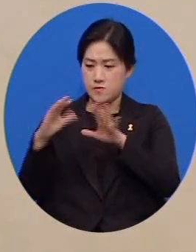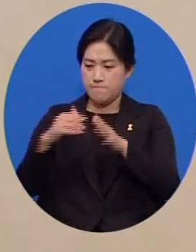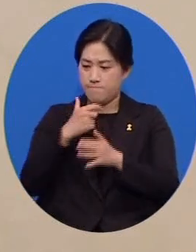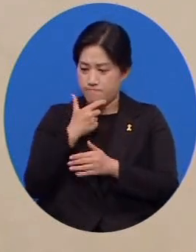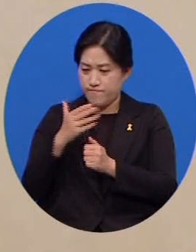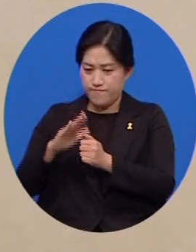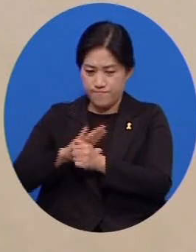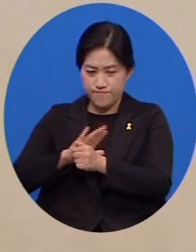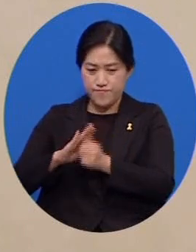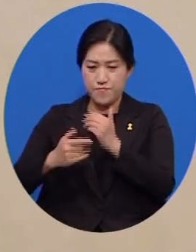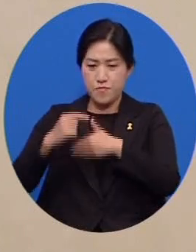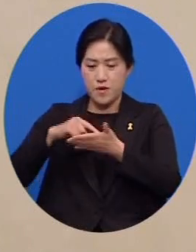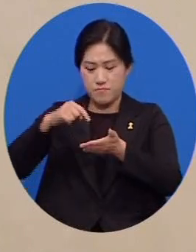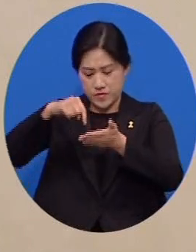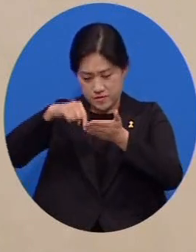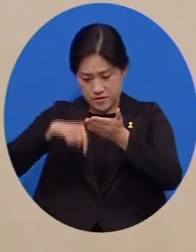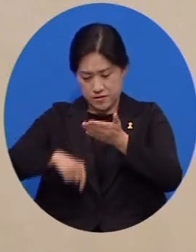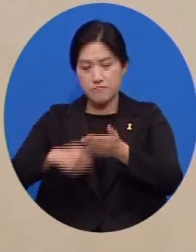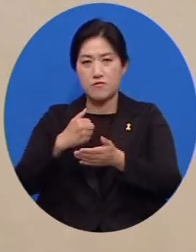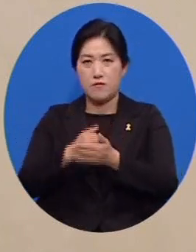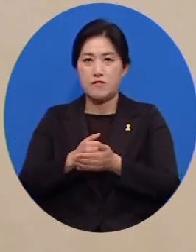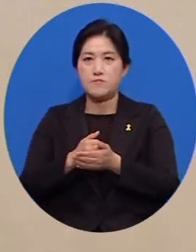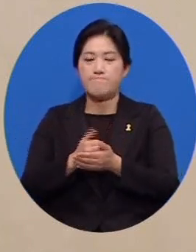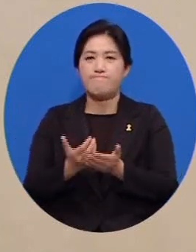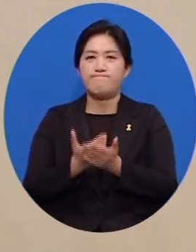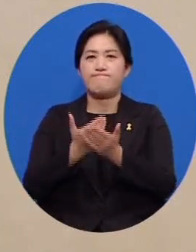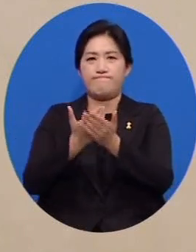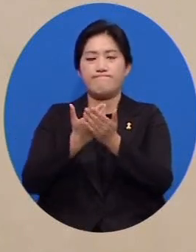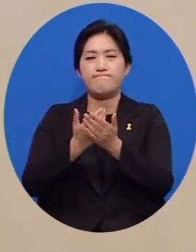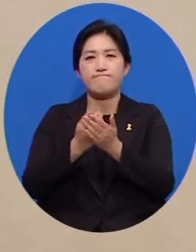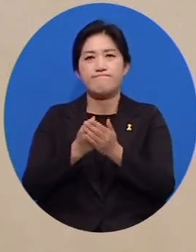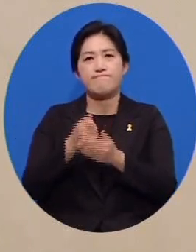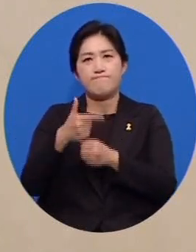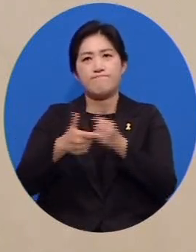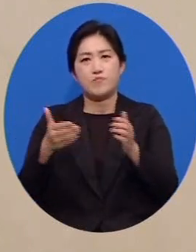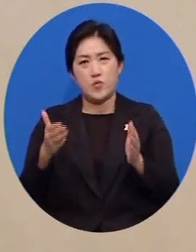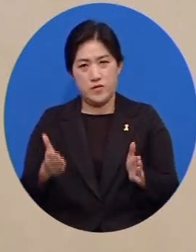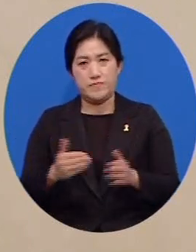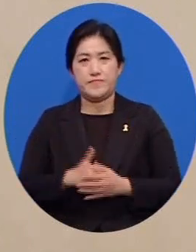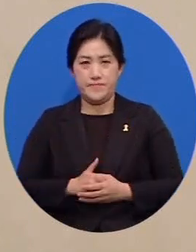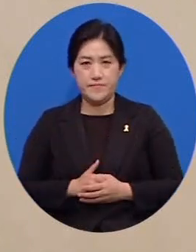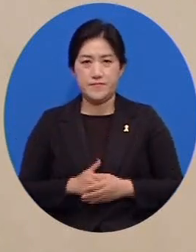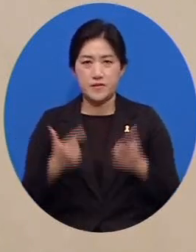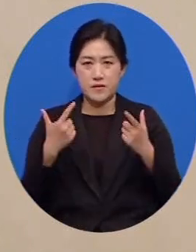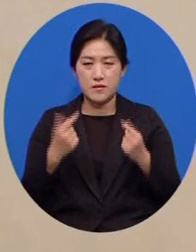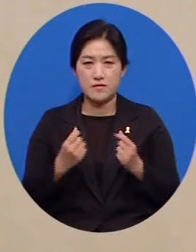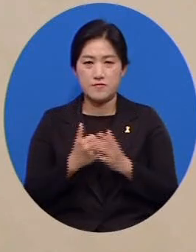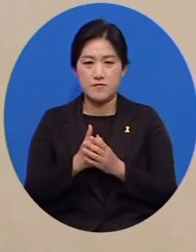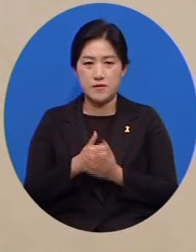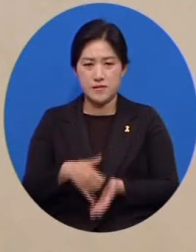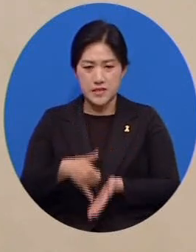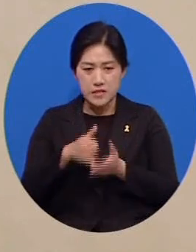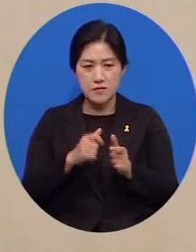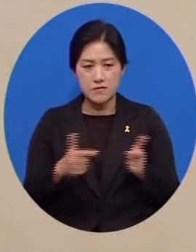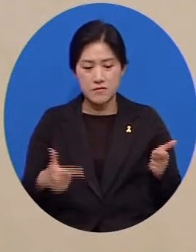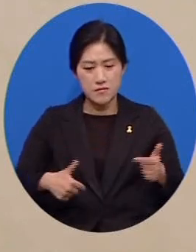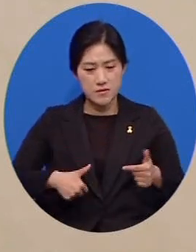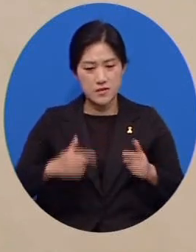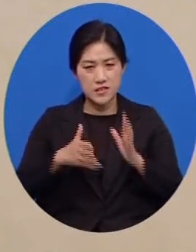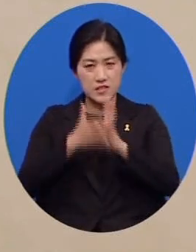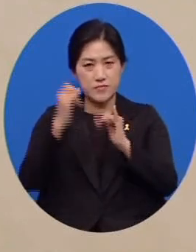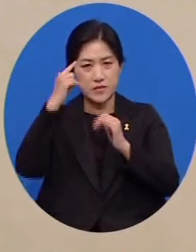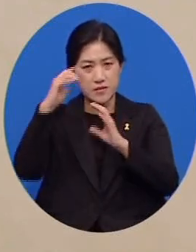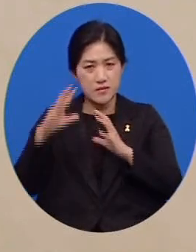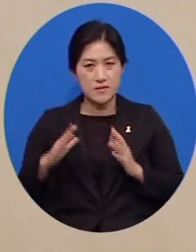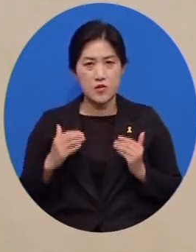배려하는 마음이 더 깊어진 시간이기도 했습니다. 이러한 성숙의 시간들은